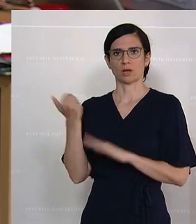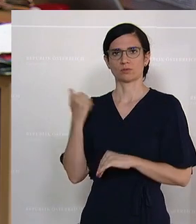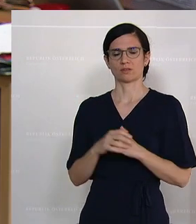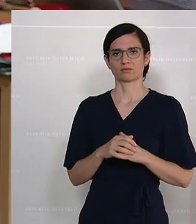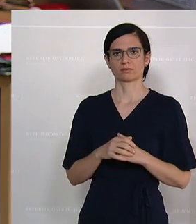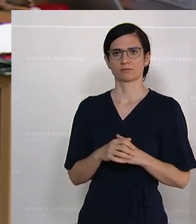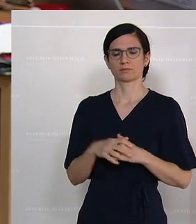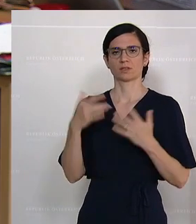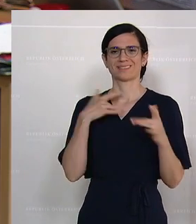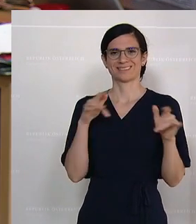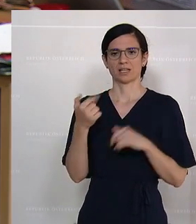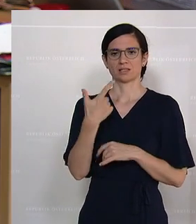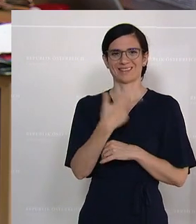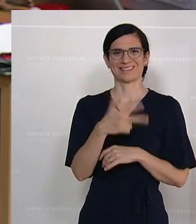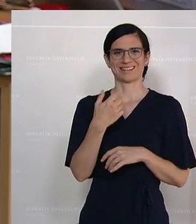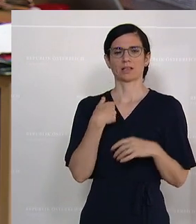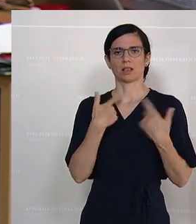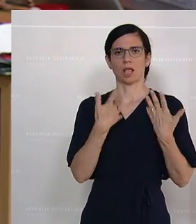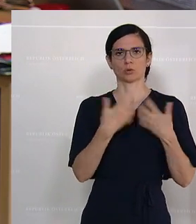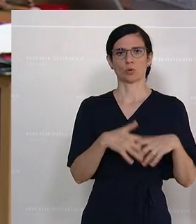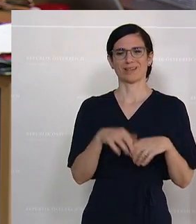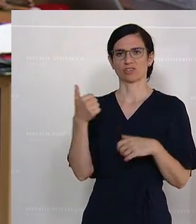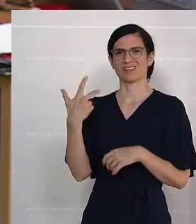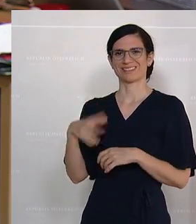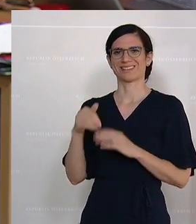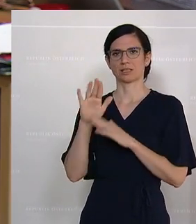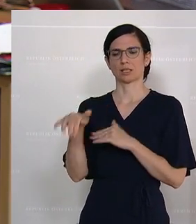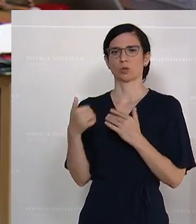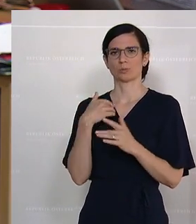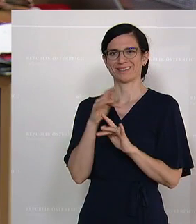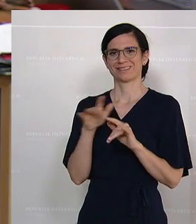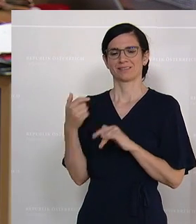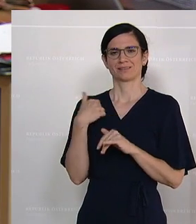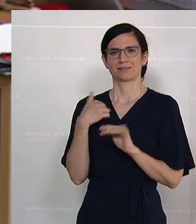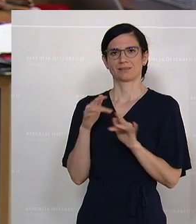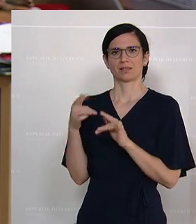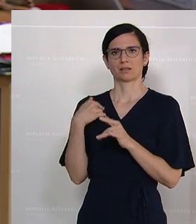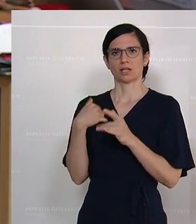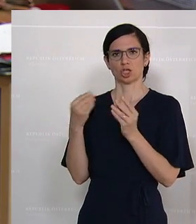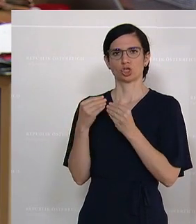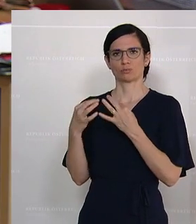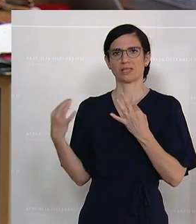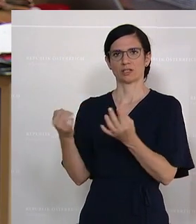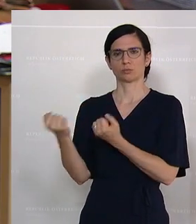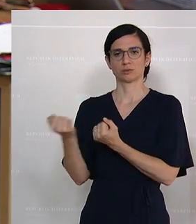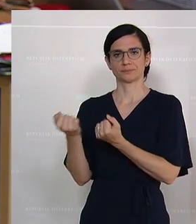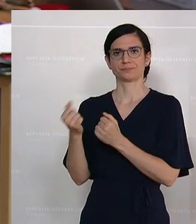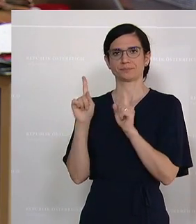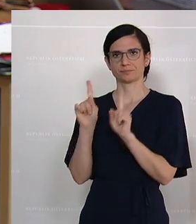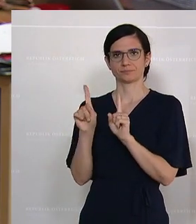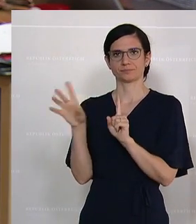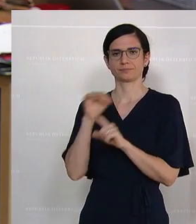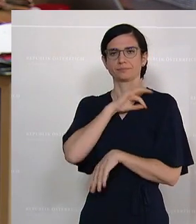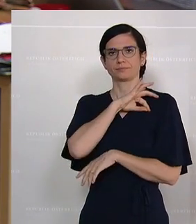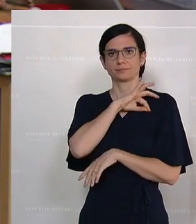ausgewogen zwei drittel automatisch zu machen ein drittel über einen spielraum denn die politik hat aber mit der